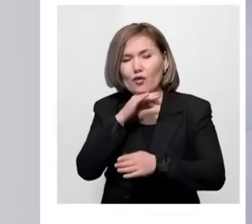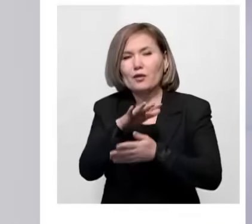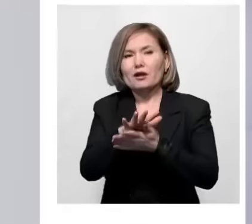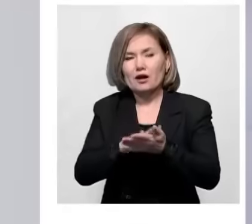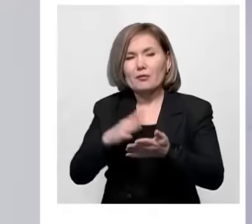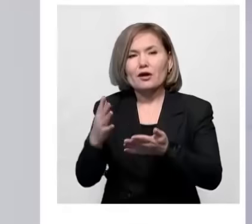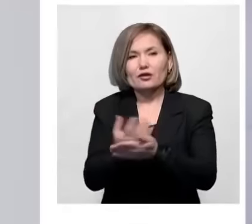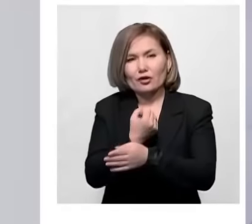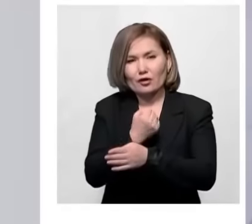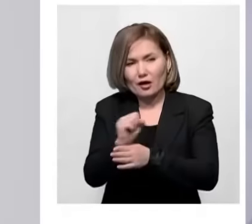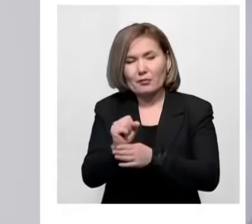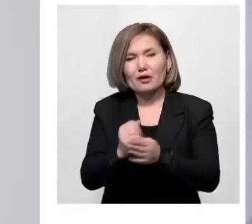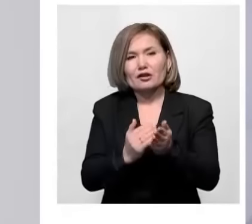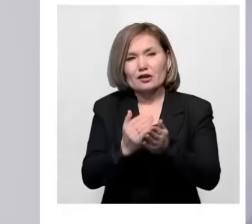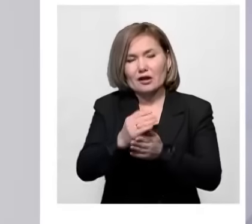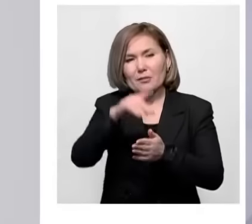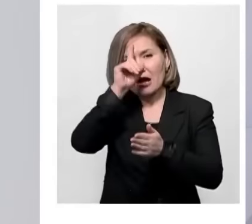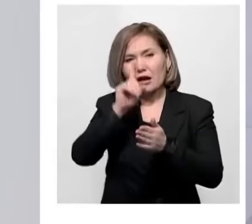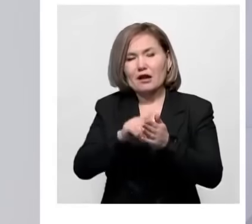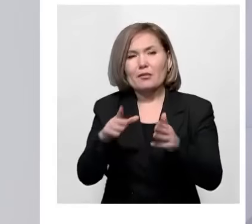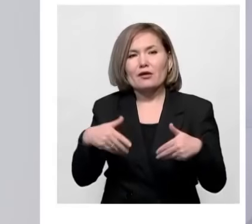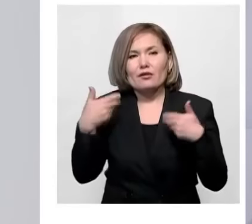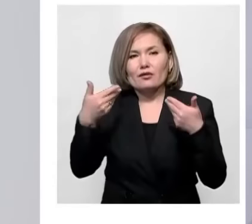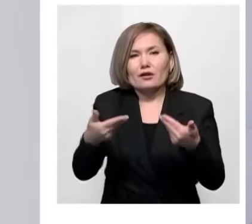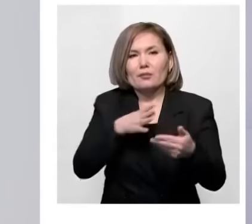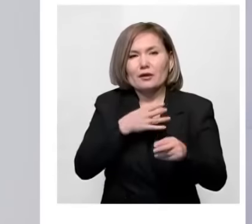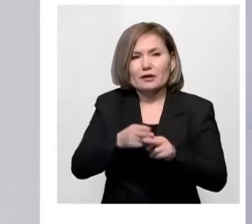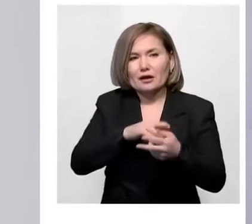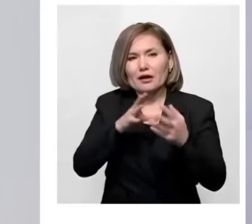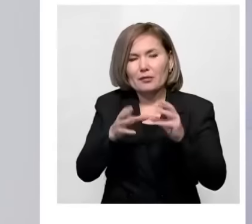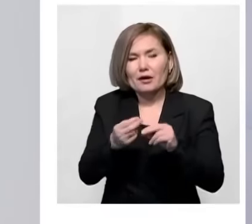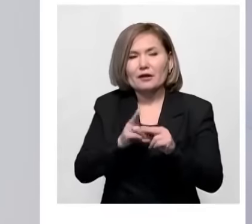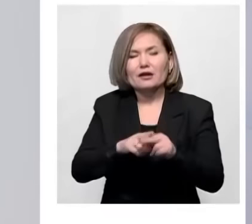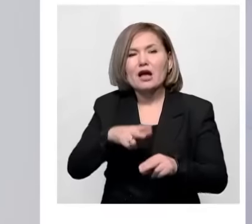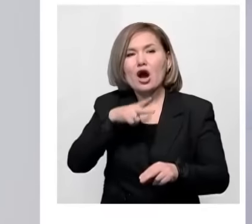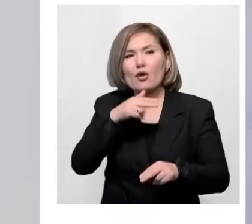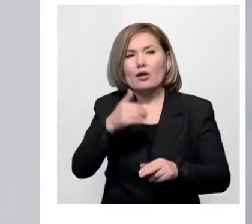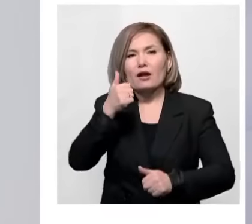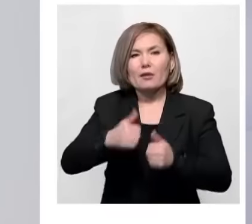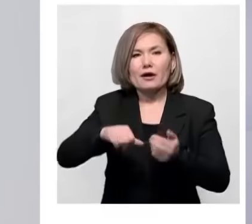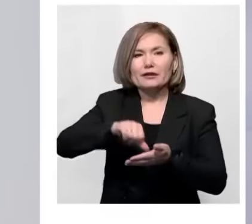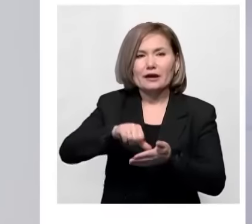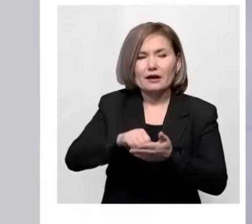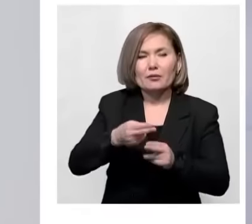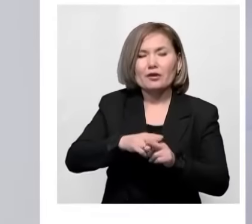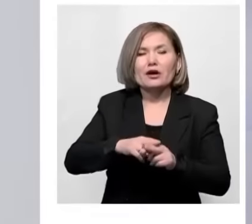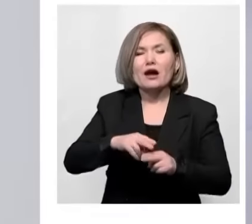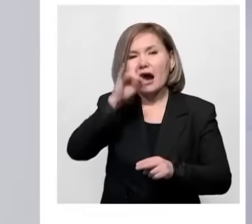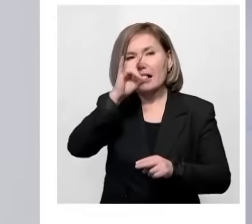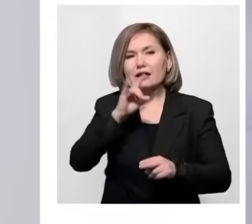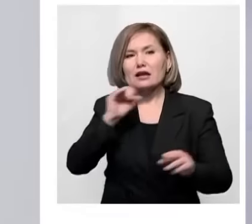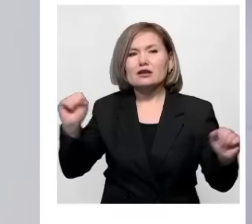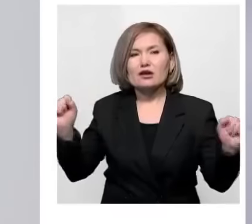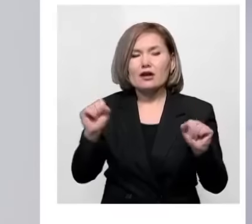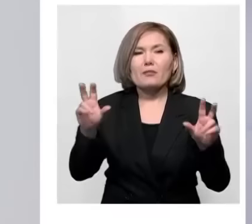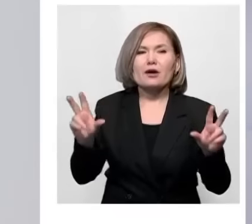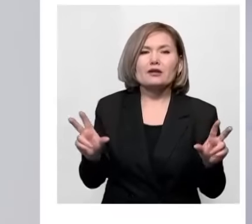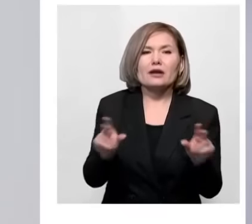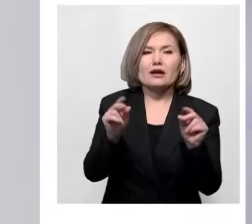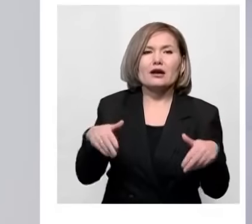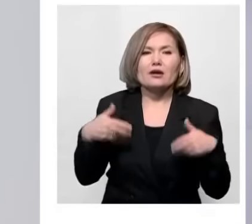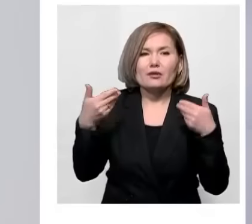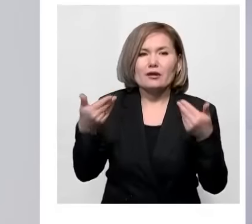тұғырынан көрініп биіктерді бағындыра беруіне тілектестік білдірді. Сондай-ақ Канвондағы додаға қатысып жатқан отандық спортшыларға